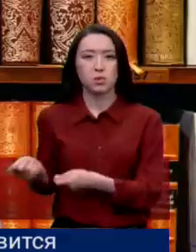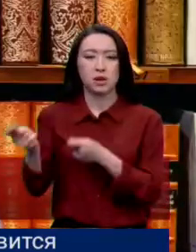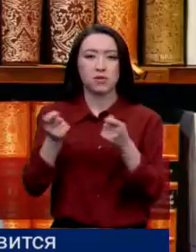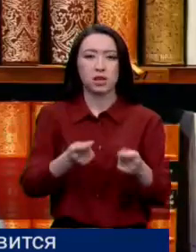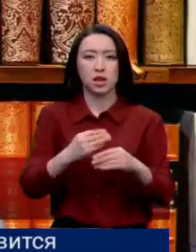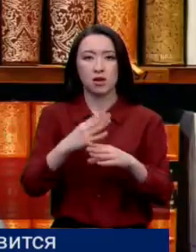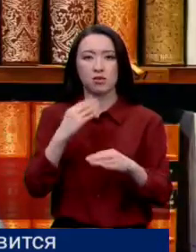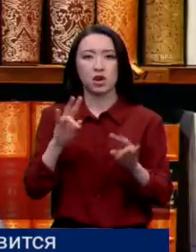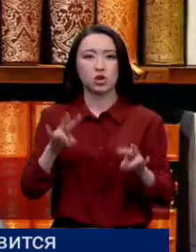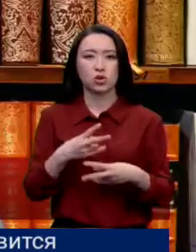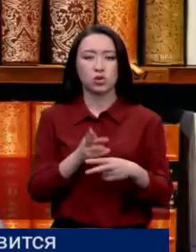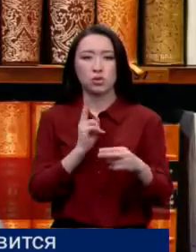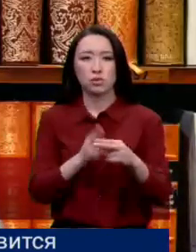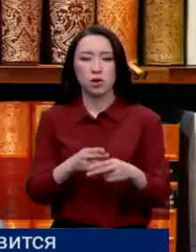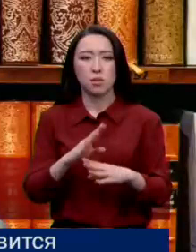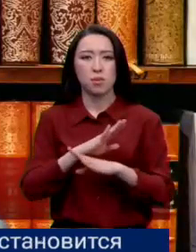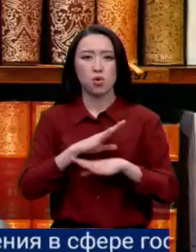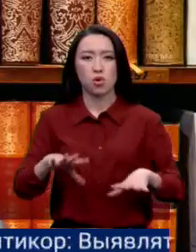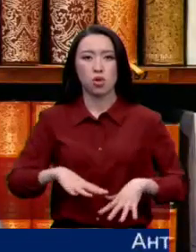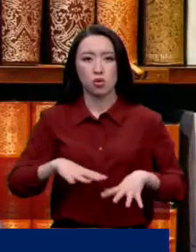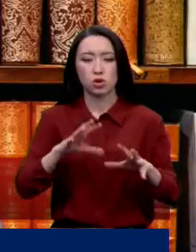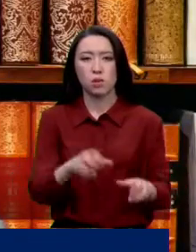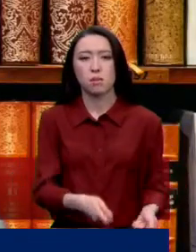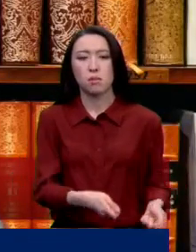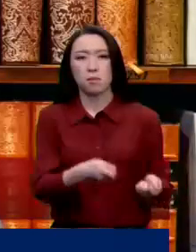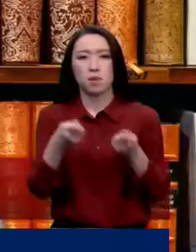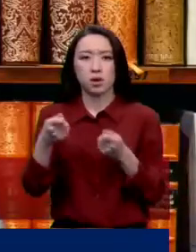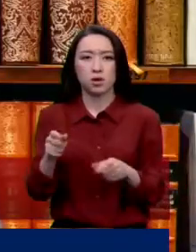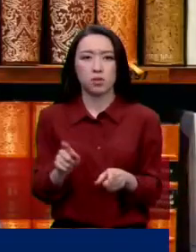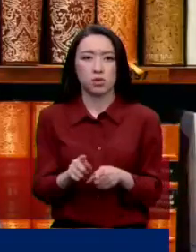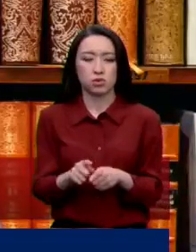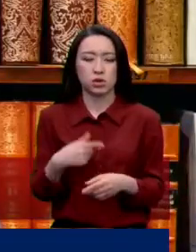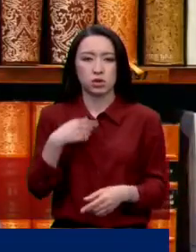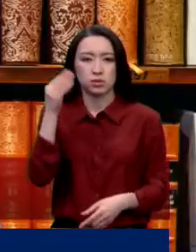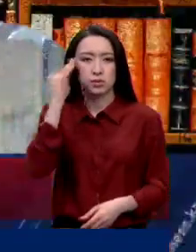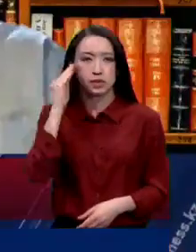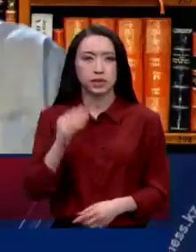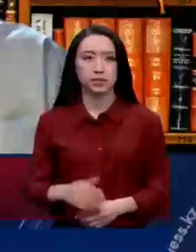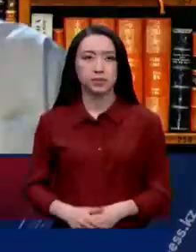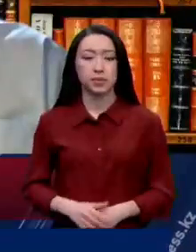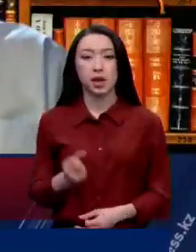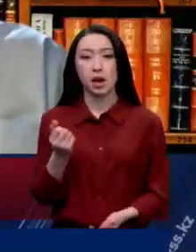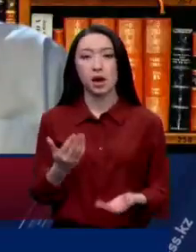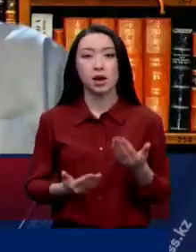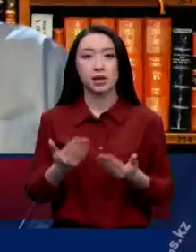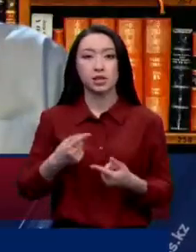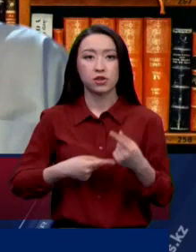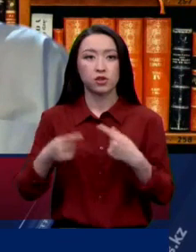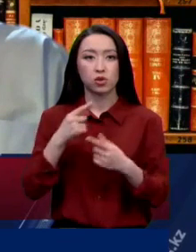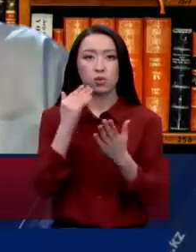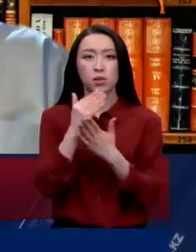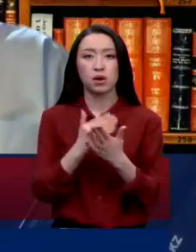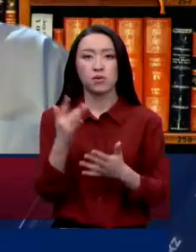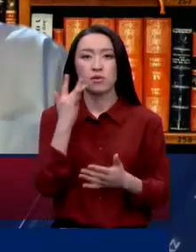пытаться мертвую лошадь в очередной раз поднять. Вот так я думаю. А если все-таки вернуться к программе,